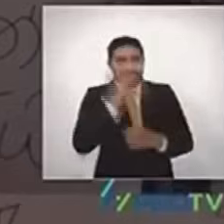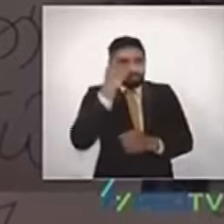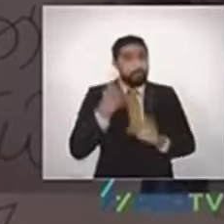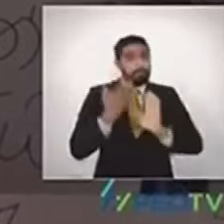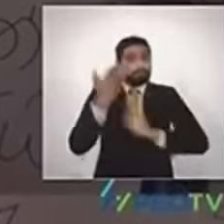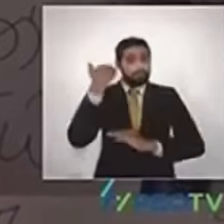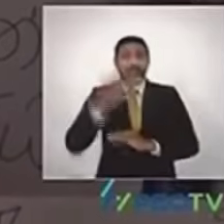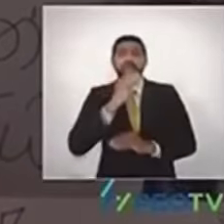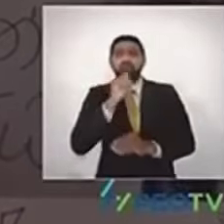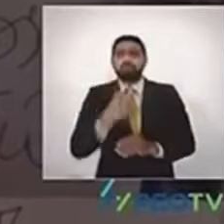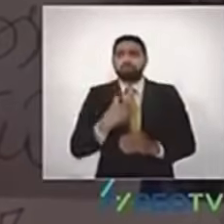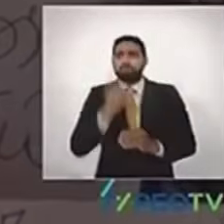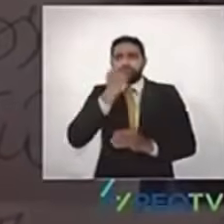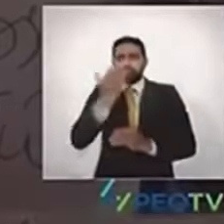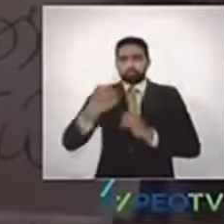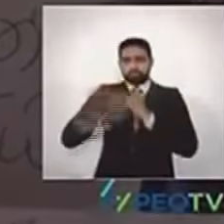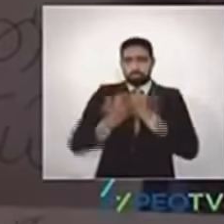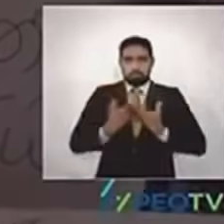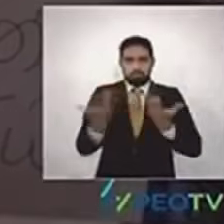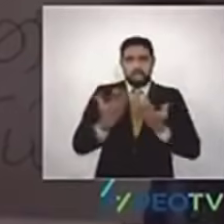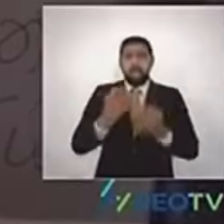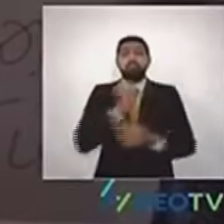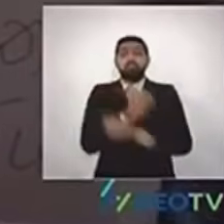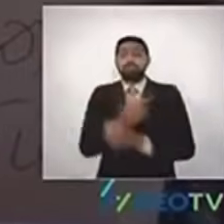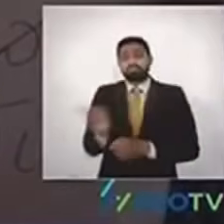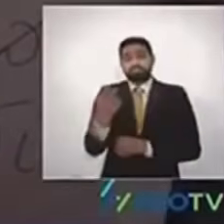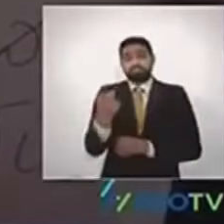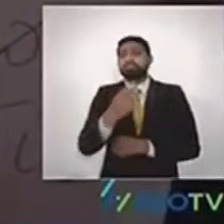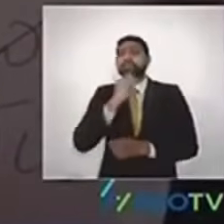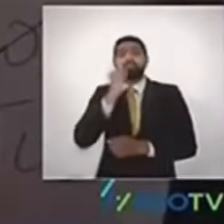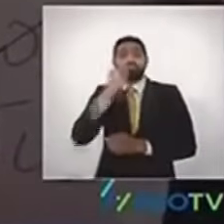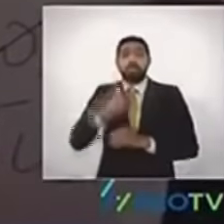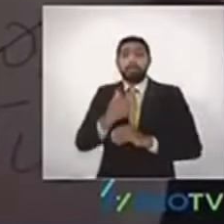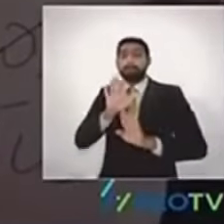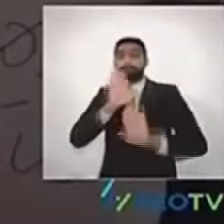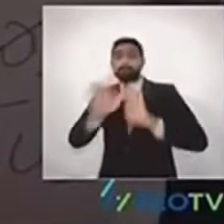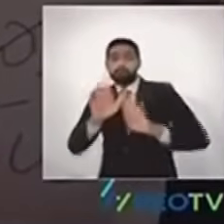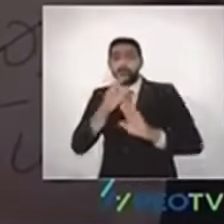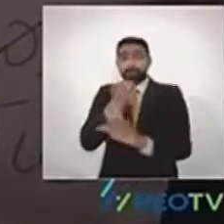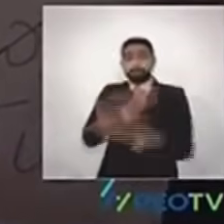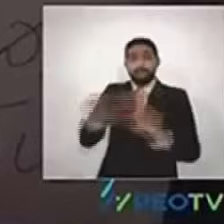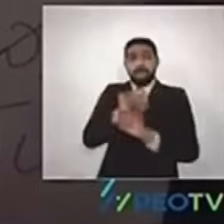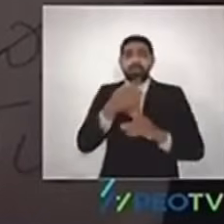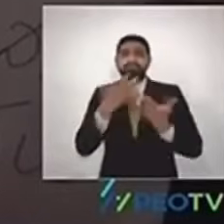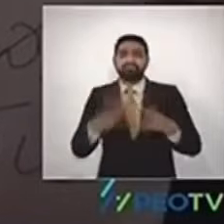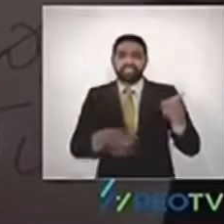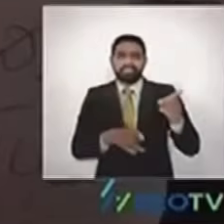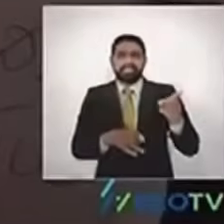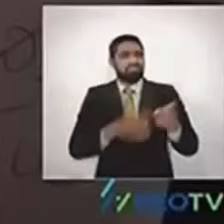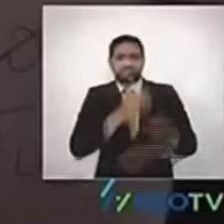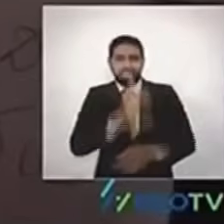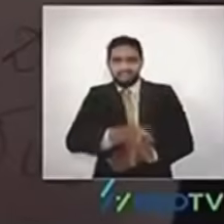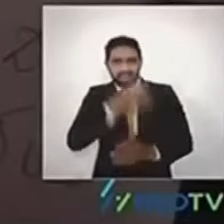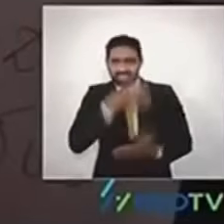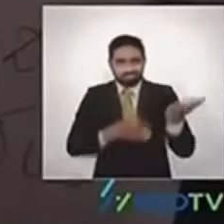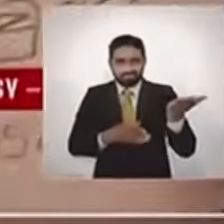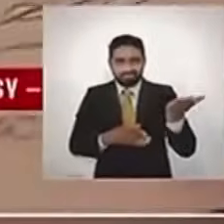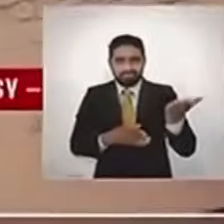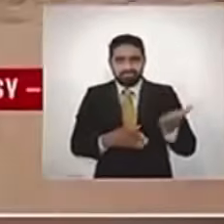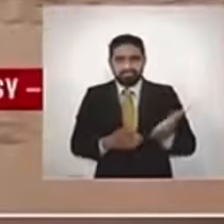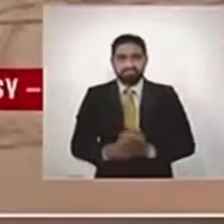threaten the local government members of our party at their homes. You should all be ashamed. තමුන්නාසලා තර්ජනය කරා. බොහොම